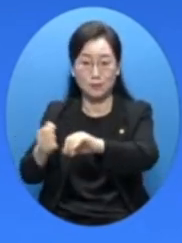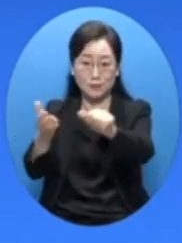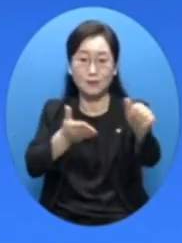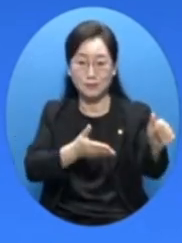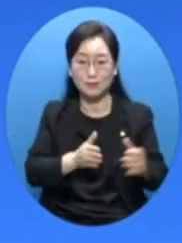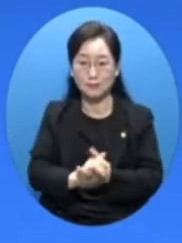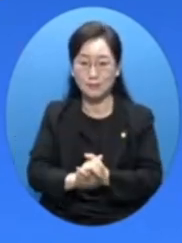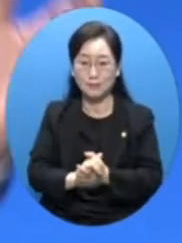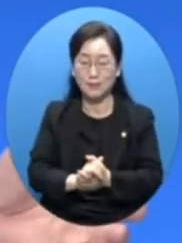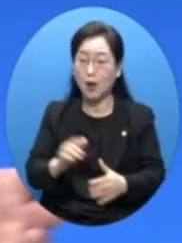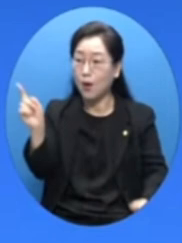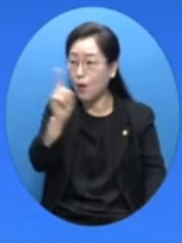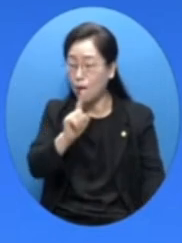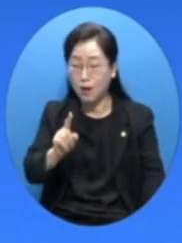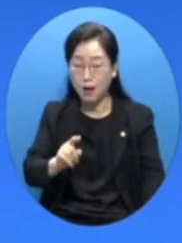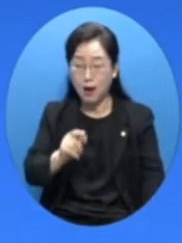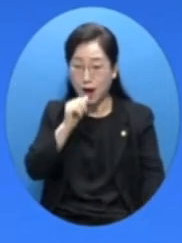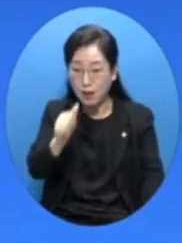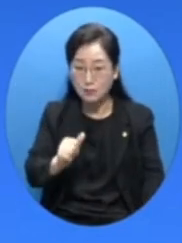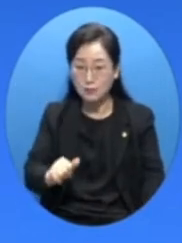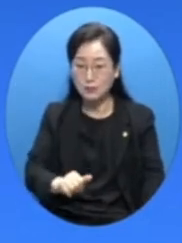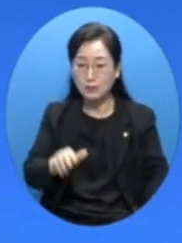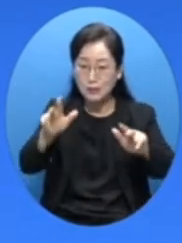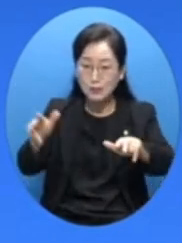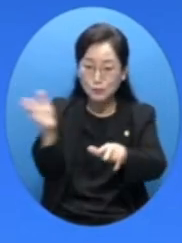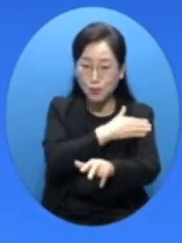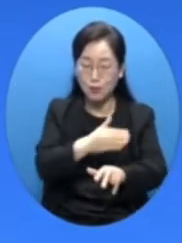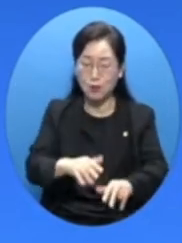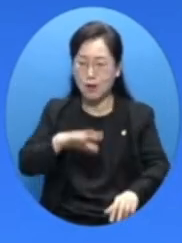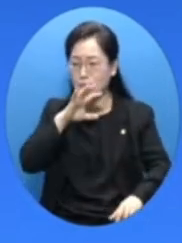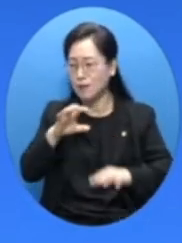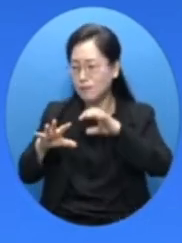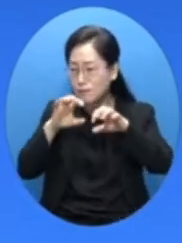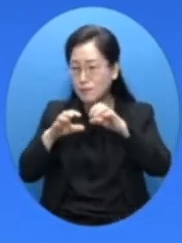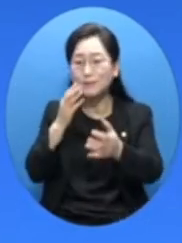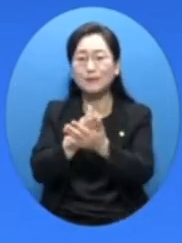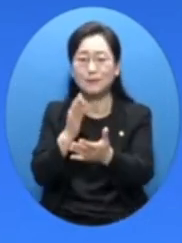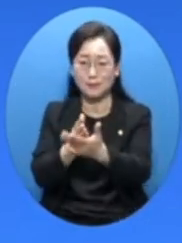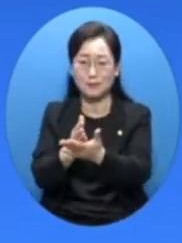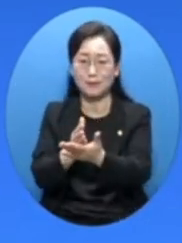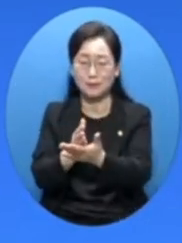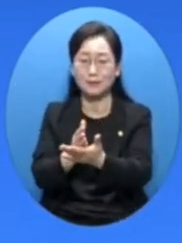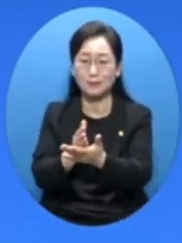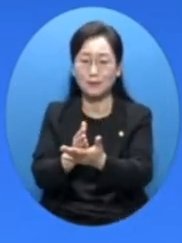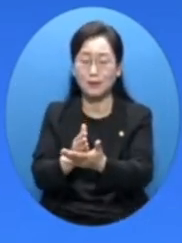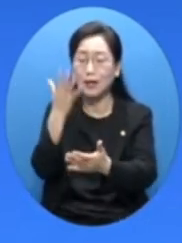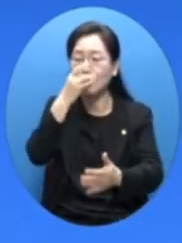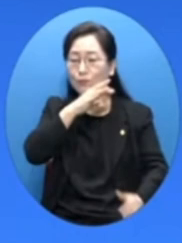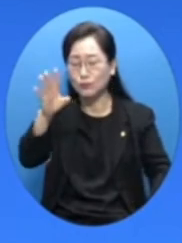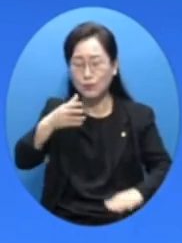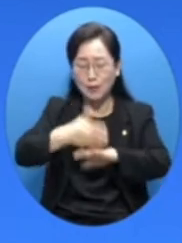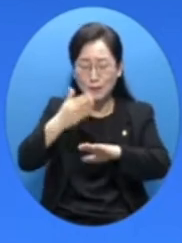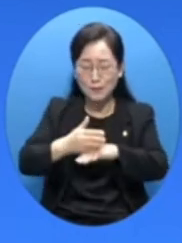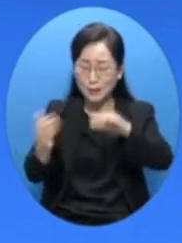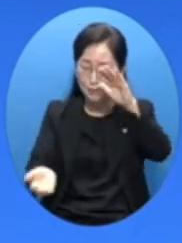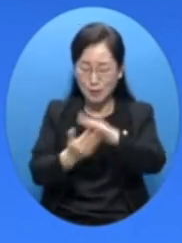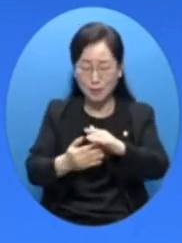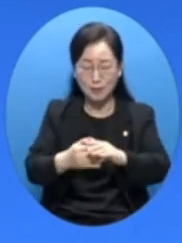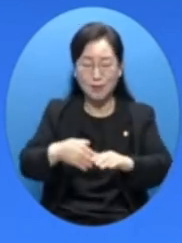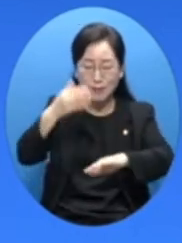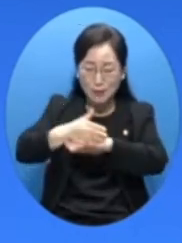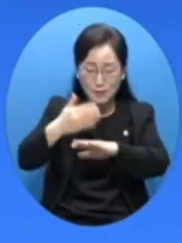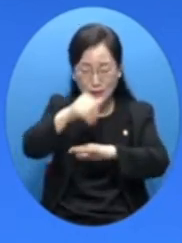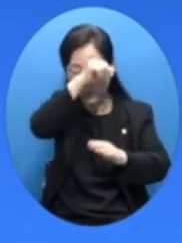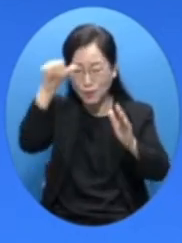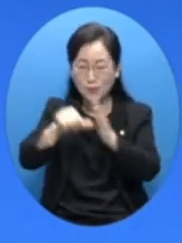것입니다. 어떤 경우에도 오늘 이 시간 이후로 절대 원망 불평하지 말고 무조건 감사, 절대 감사, 한평생